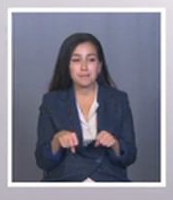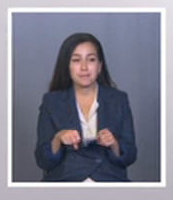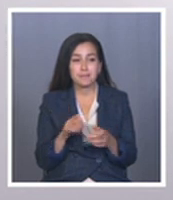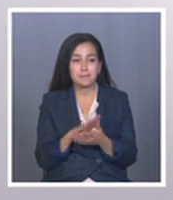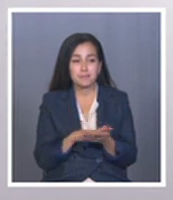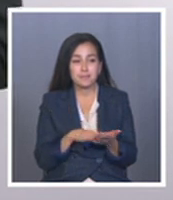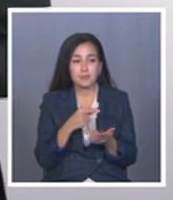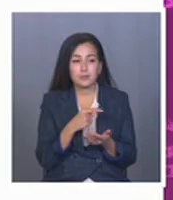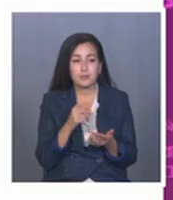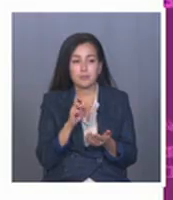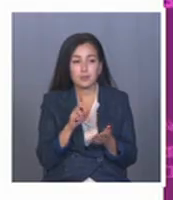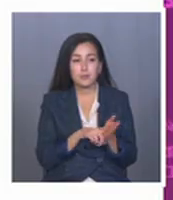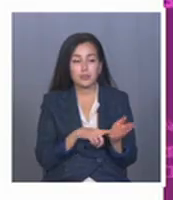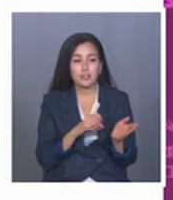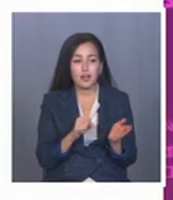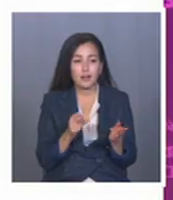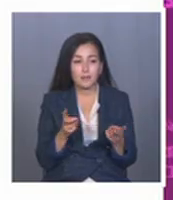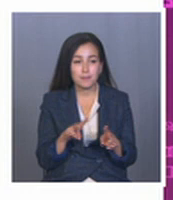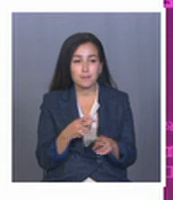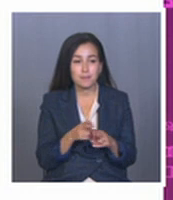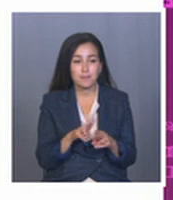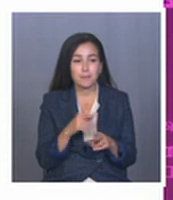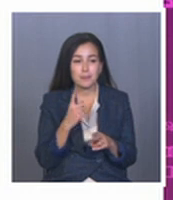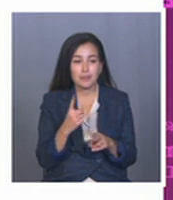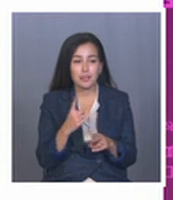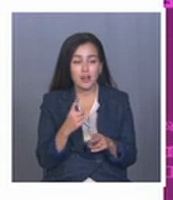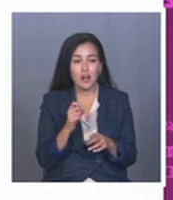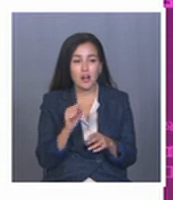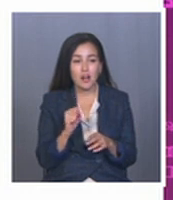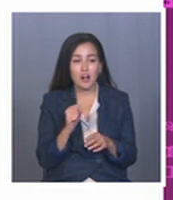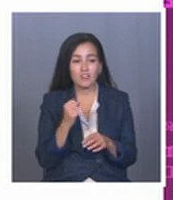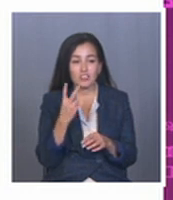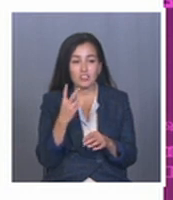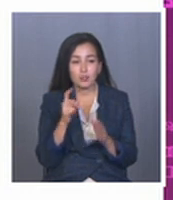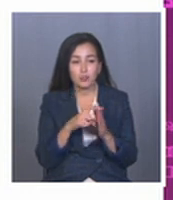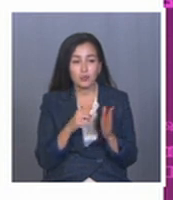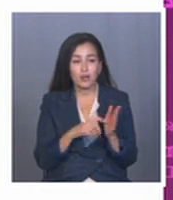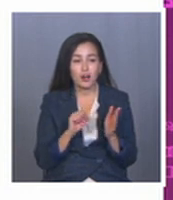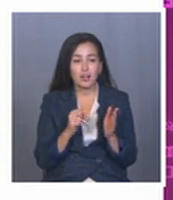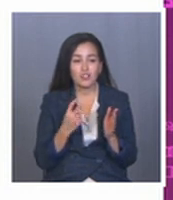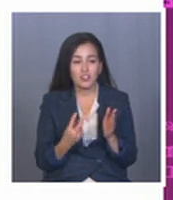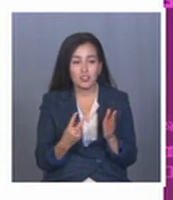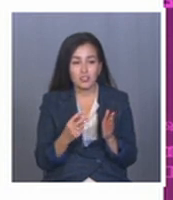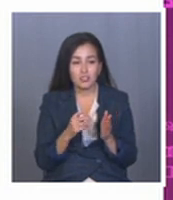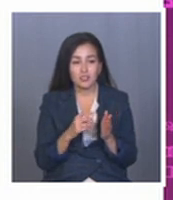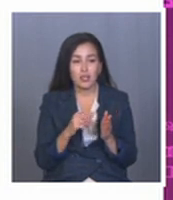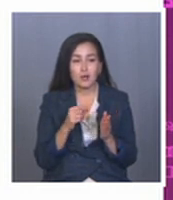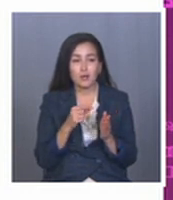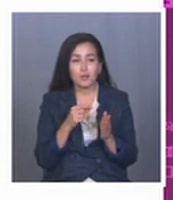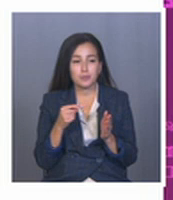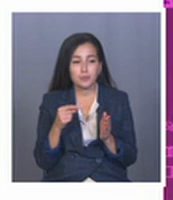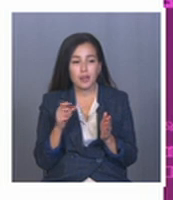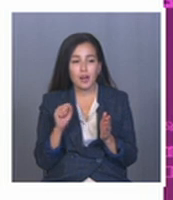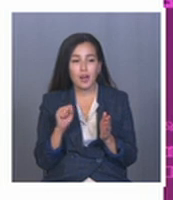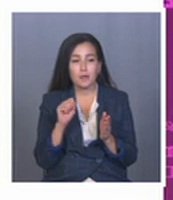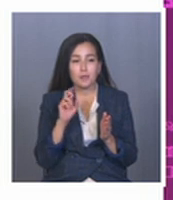b бөлінген а қалады. Мына 1-ді біз а квадрат бөлу а квадрат деп жазайық. B бөлу а-ны а b бөлу а